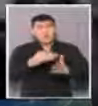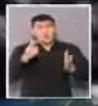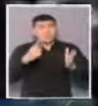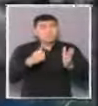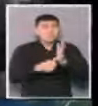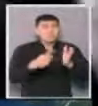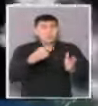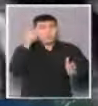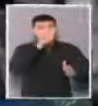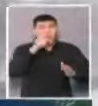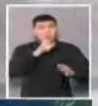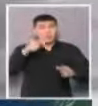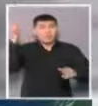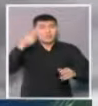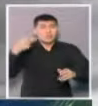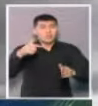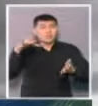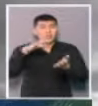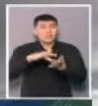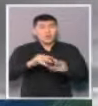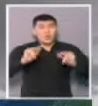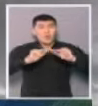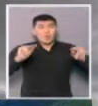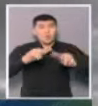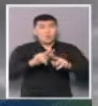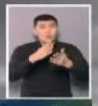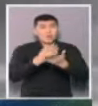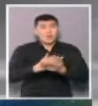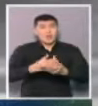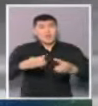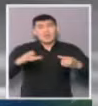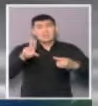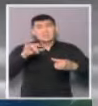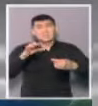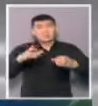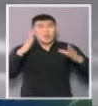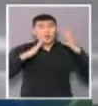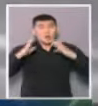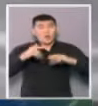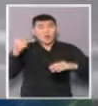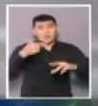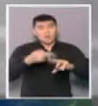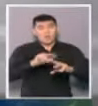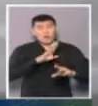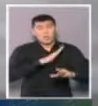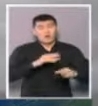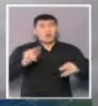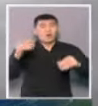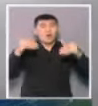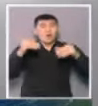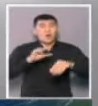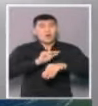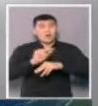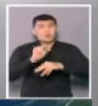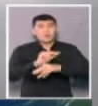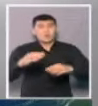В 1961 году Рыспай Габдиев вернулся на родину. Преподавал в музыкальном училище имени Дины Нурпеисовой в городе Атырау. Воспитывая учеников,